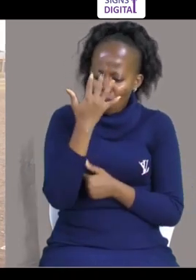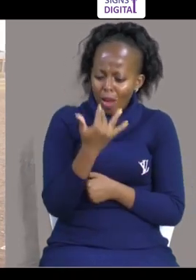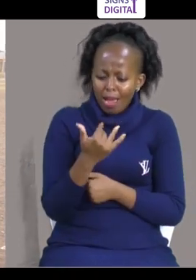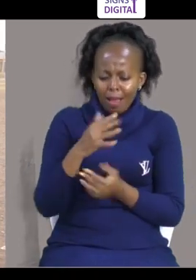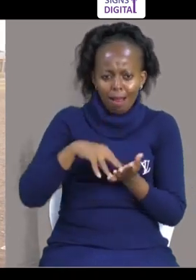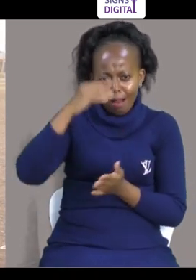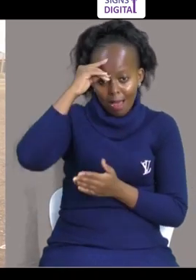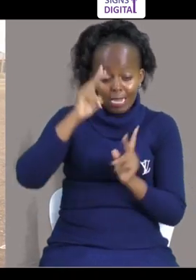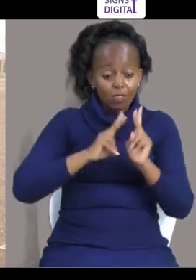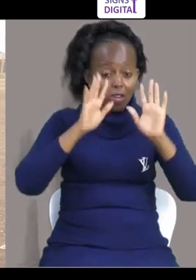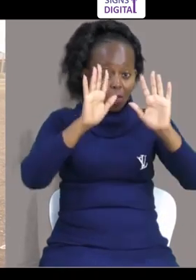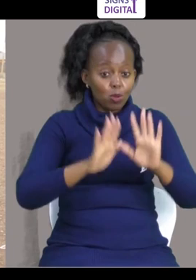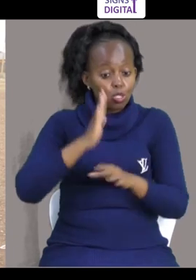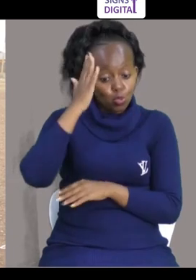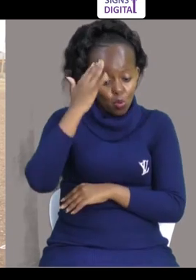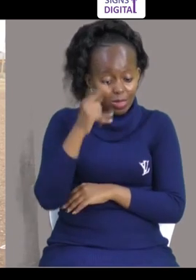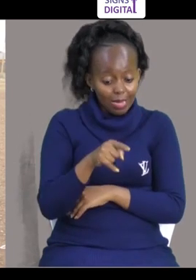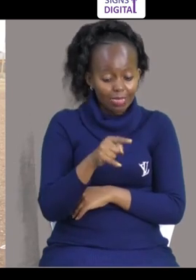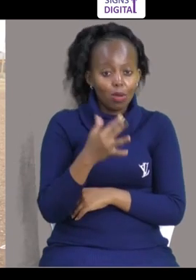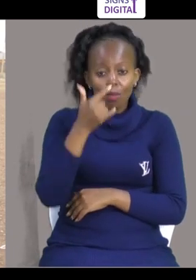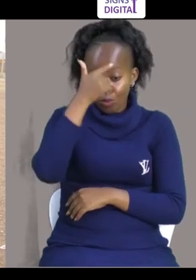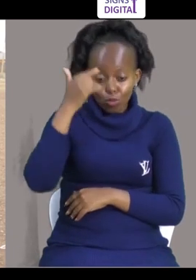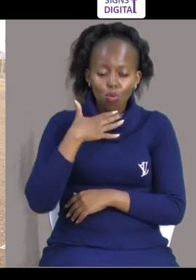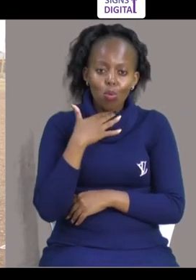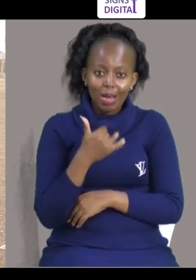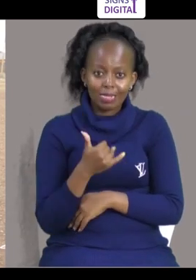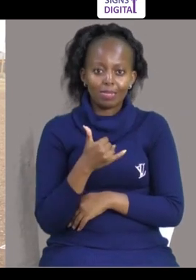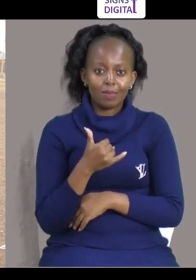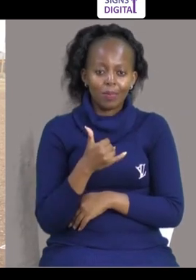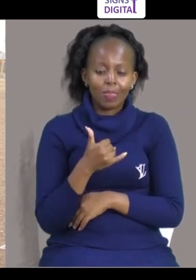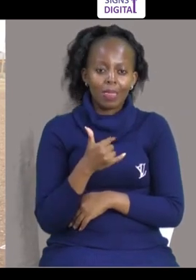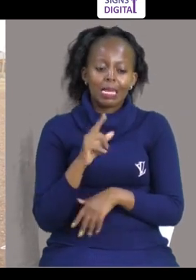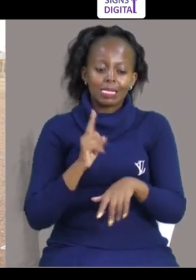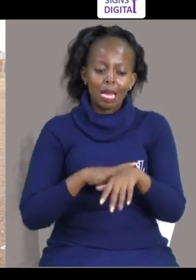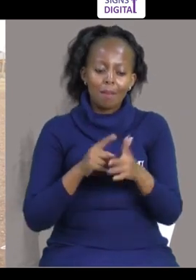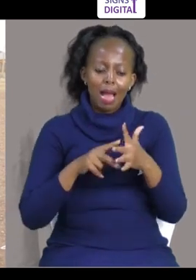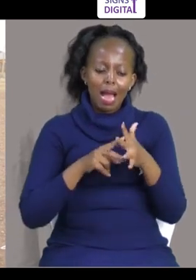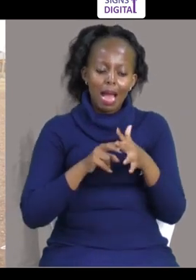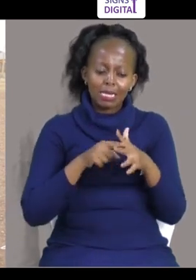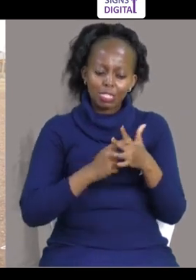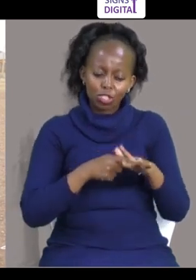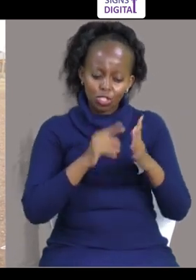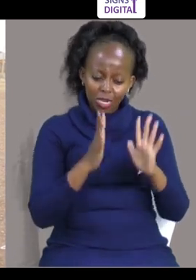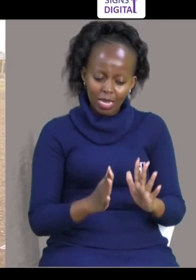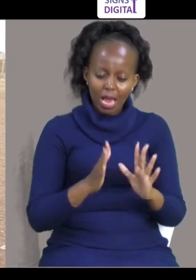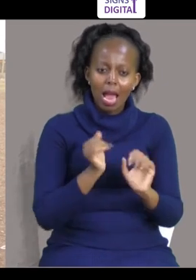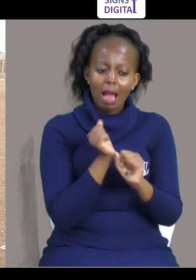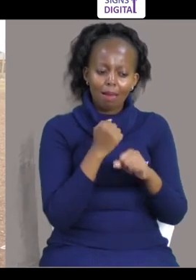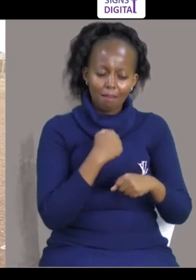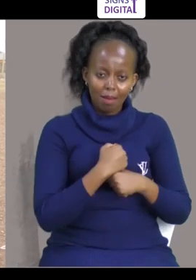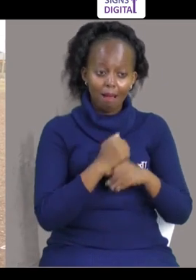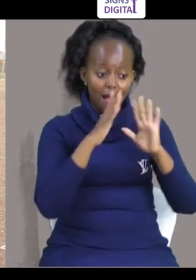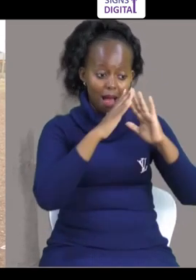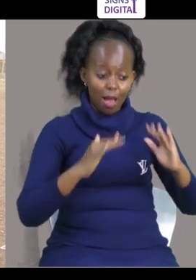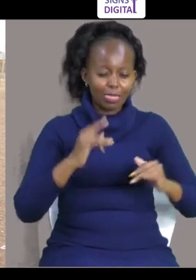disability Na kwa nini isomwe Inatakikana isomwe Sababu Tunataka itinia Aki design nyuba